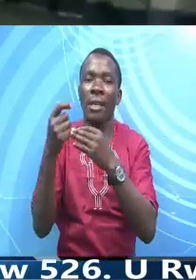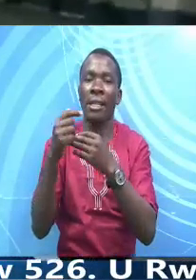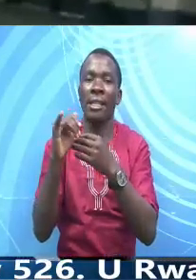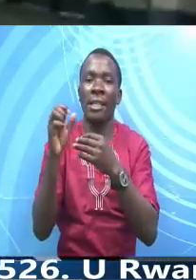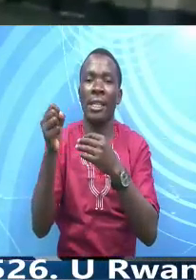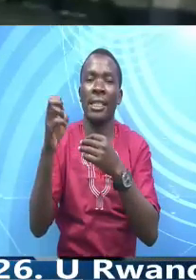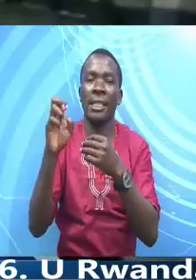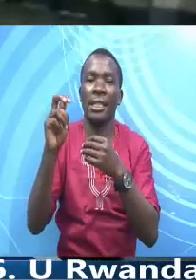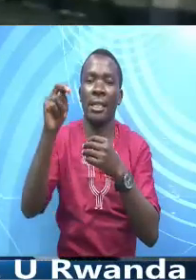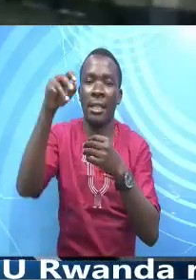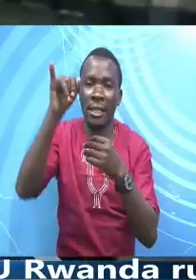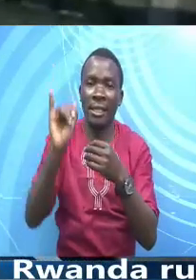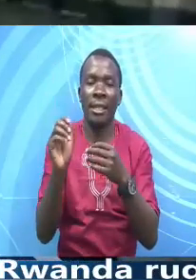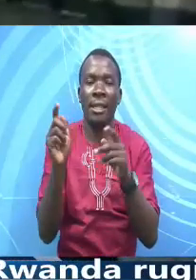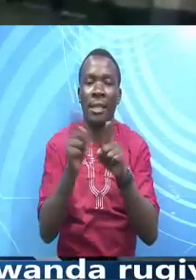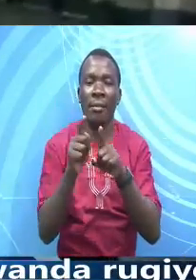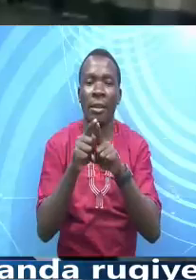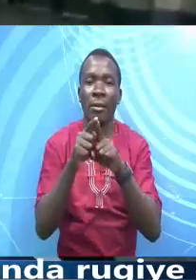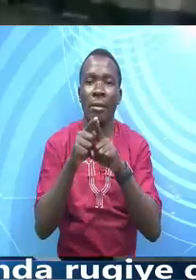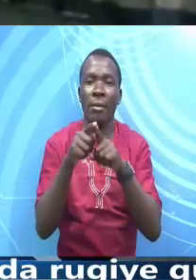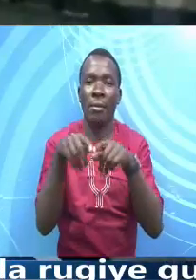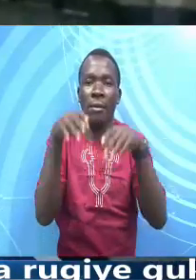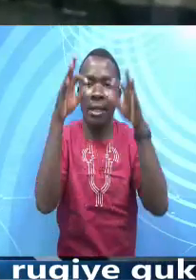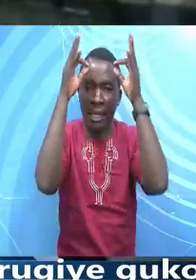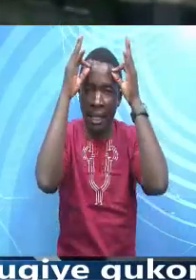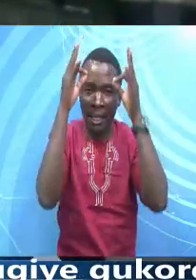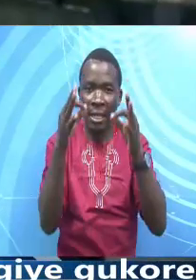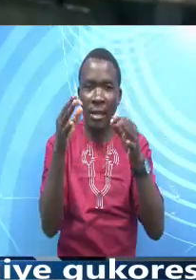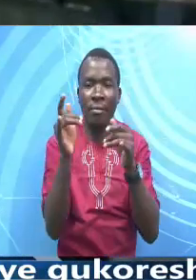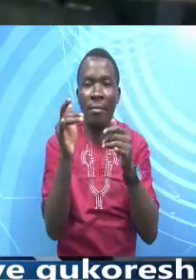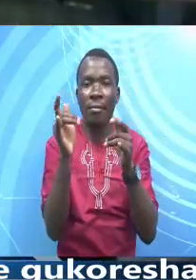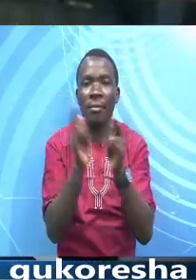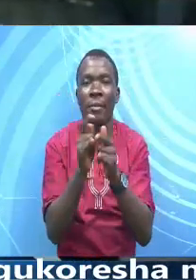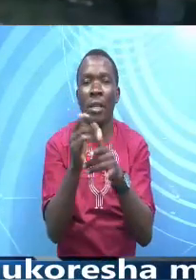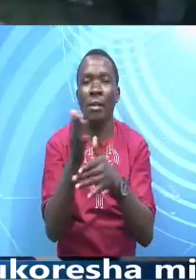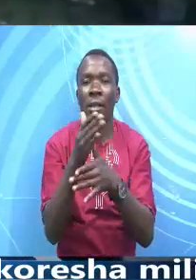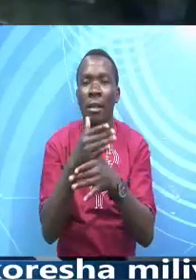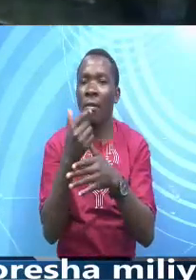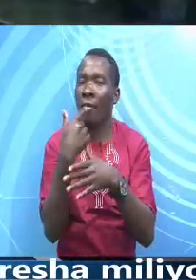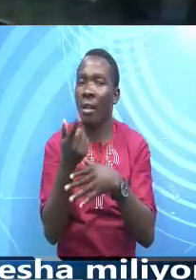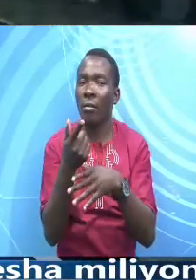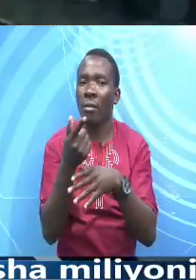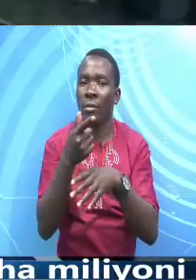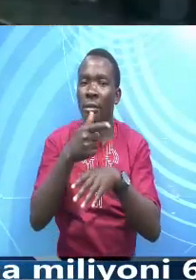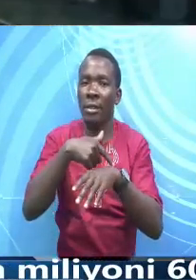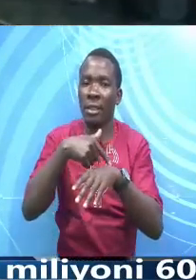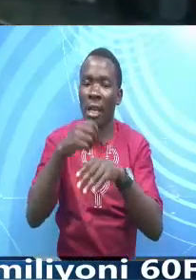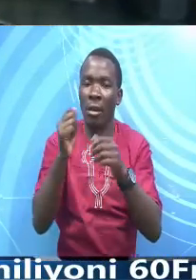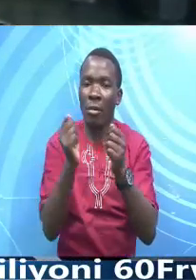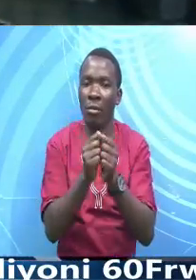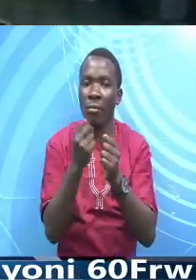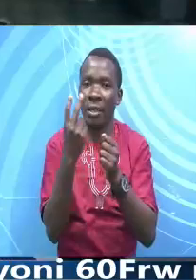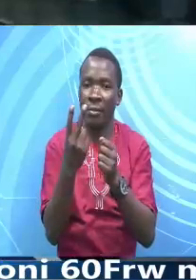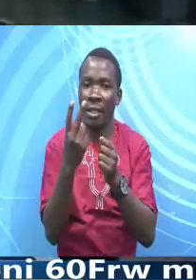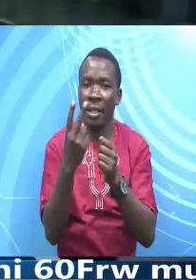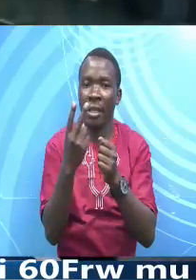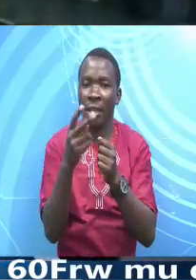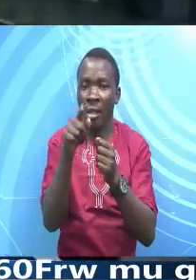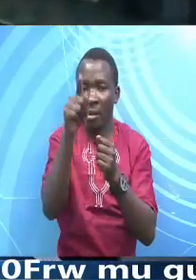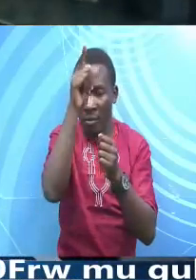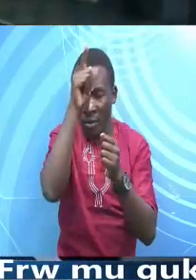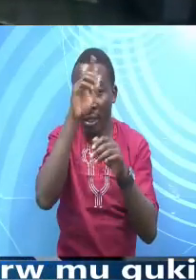nk'uko ibyemezo by'inama y'abaminisitiri byarinzwe ko ku isaha 12 buri muturage wese yakagombaga kuba yageze iwe mu rugo ni ibyemezo